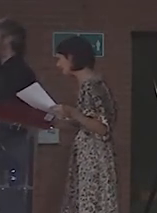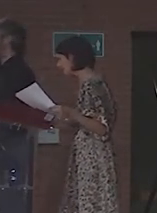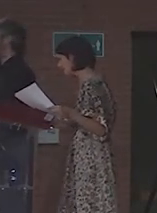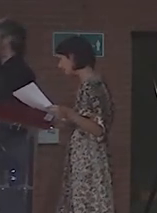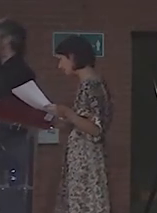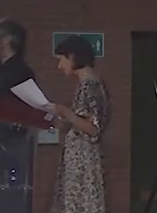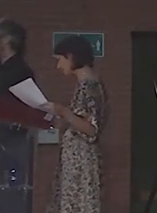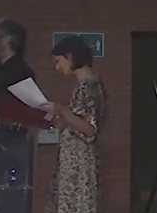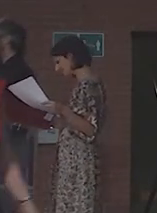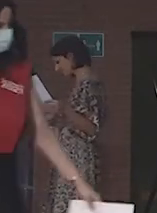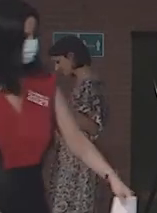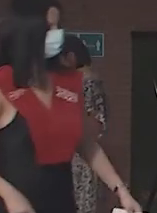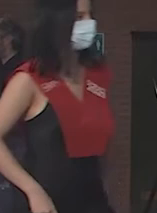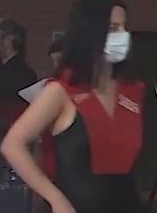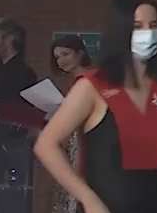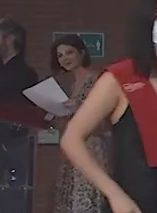Cabré.